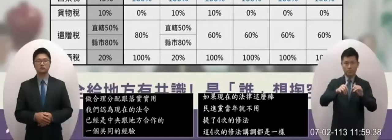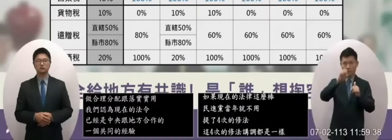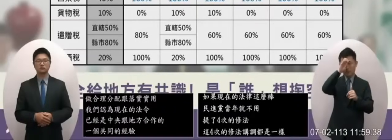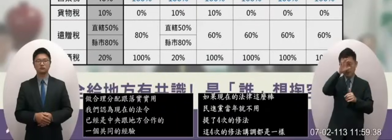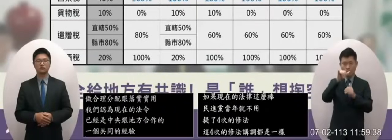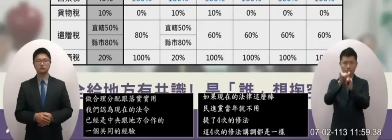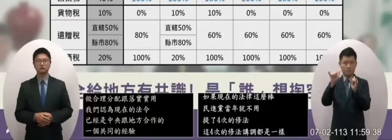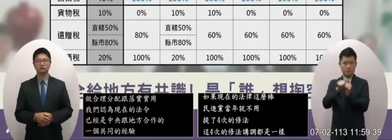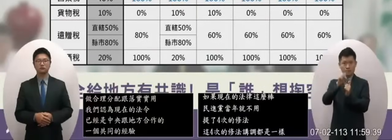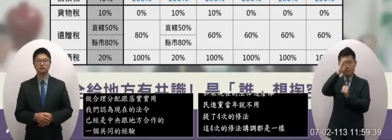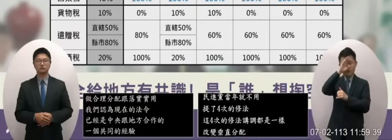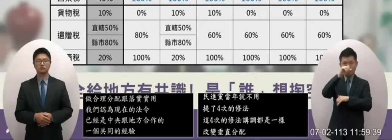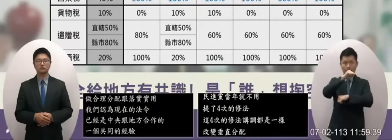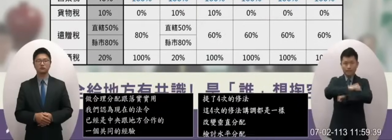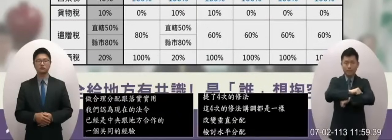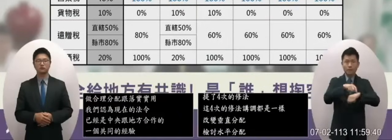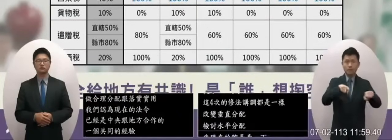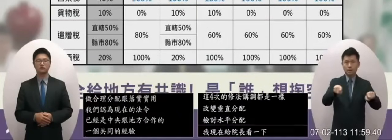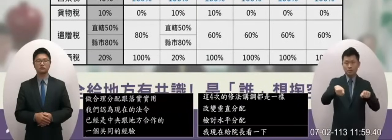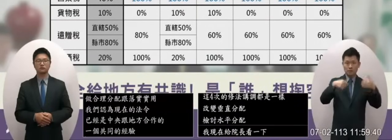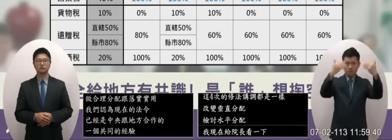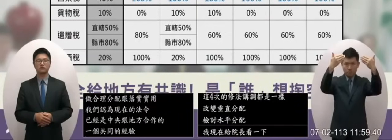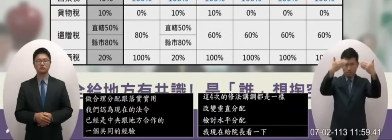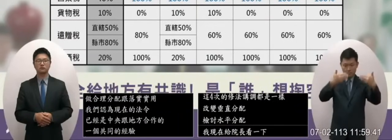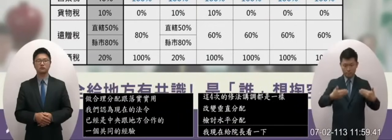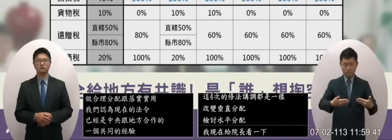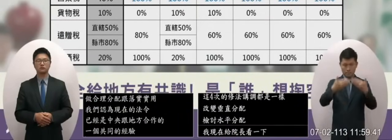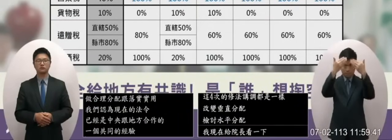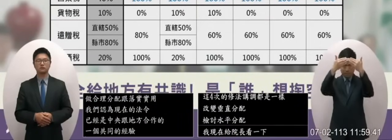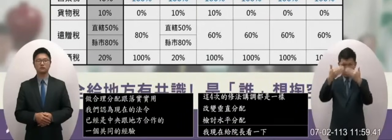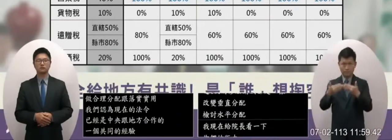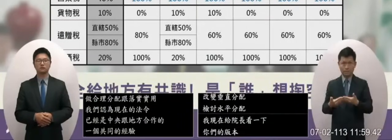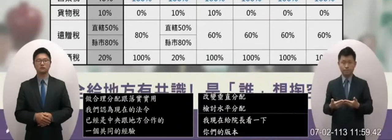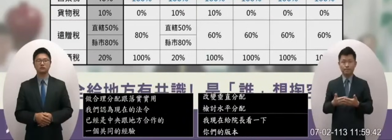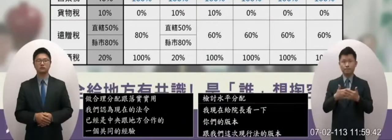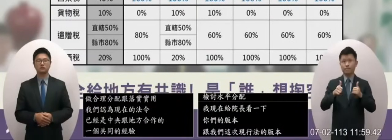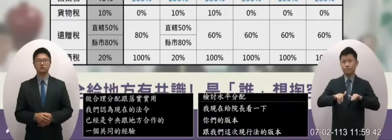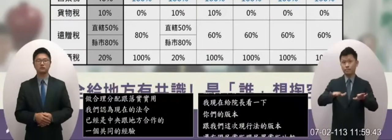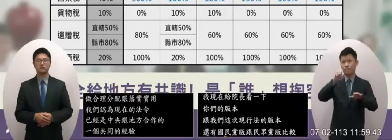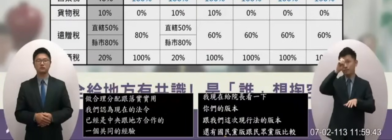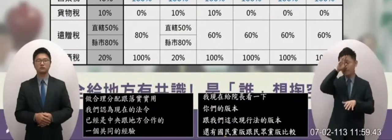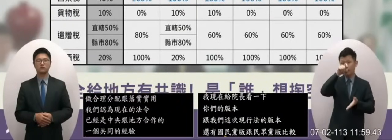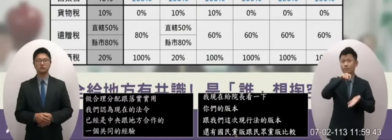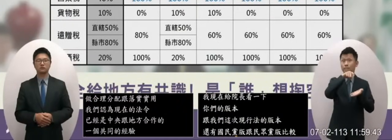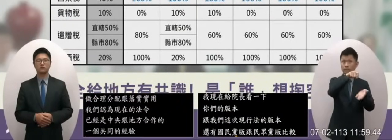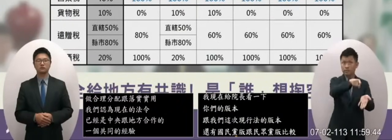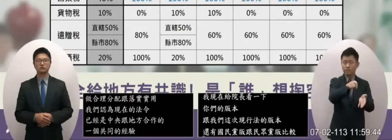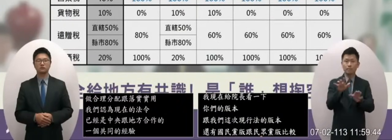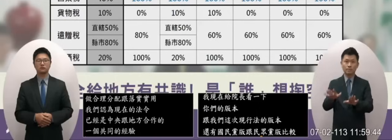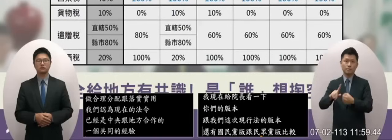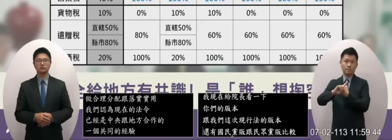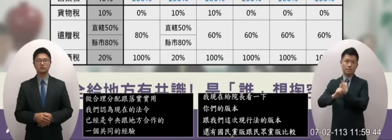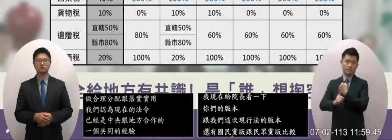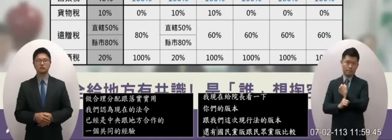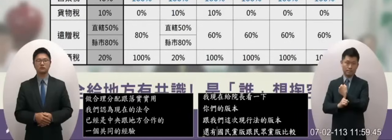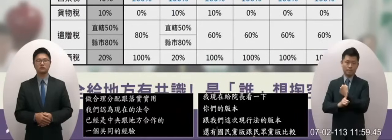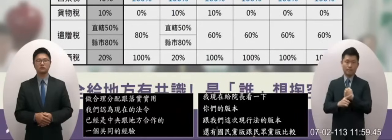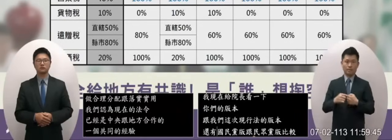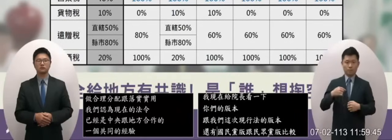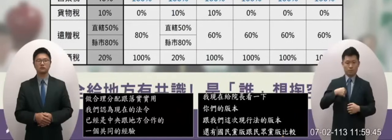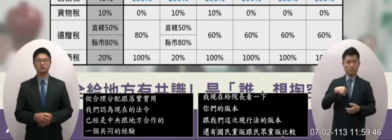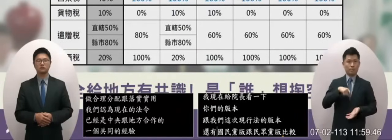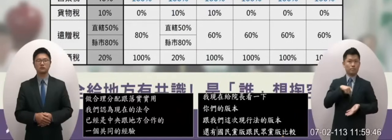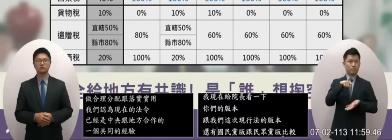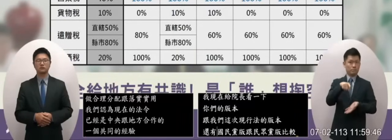版以及民众党版的比较。这四次民进党的提案其实跟现在的现行版跟我们的版